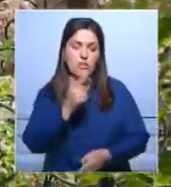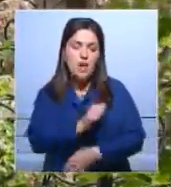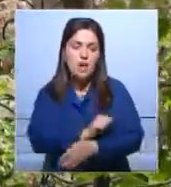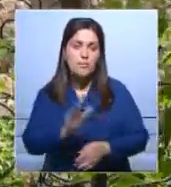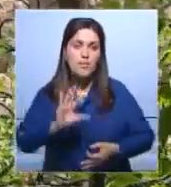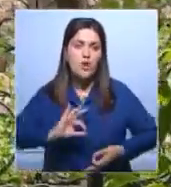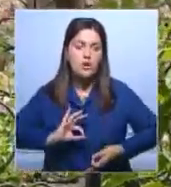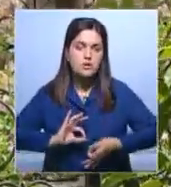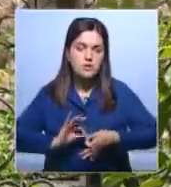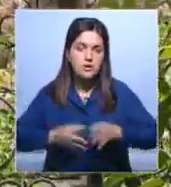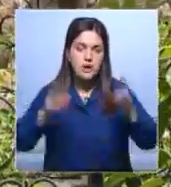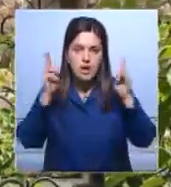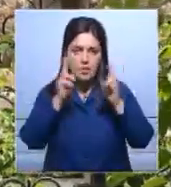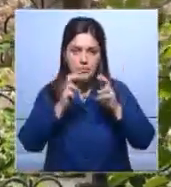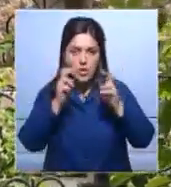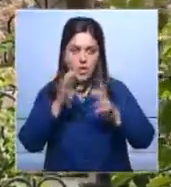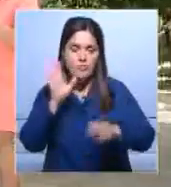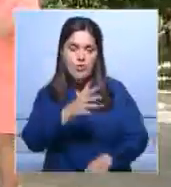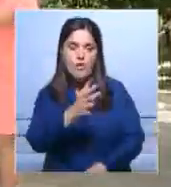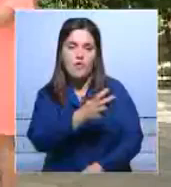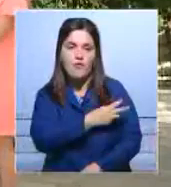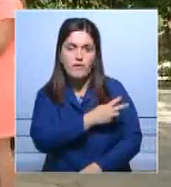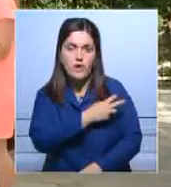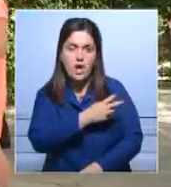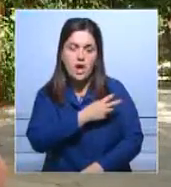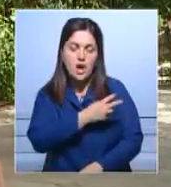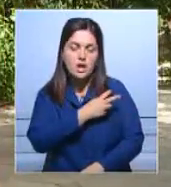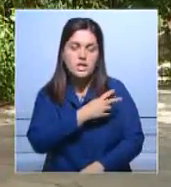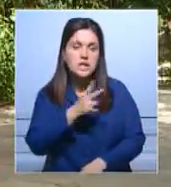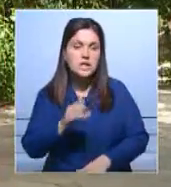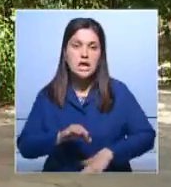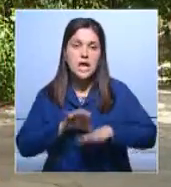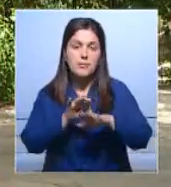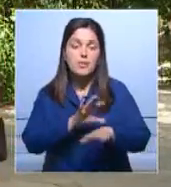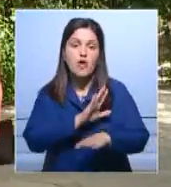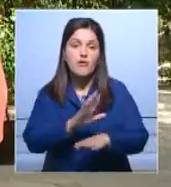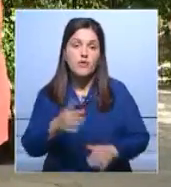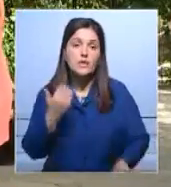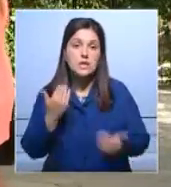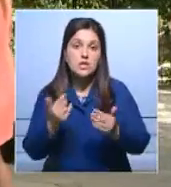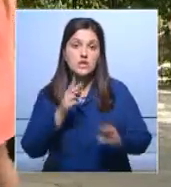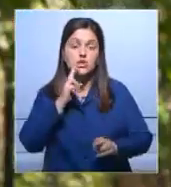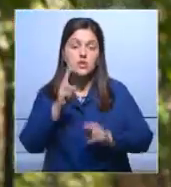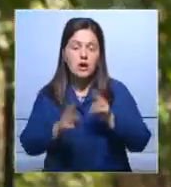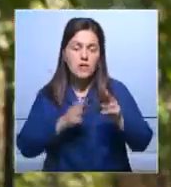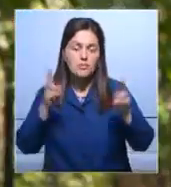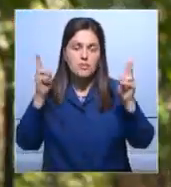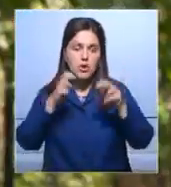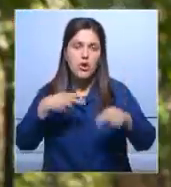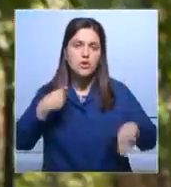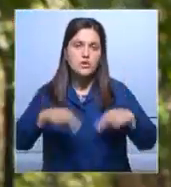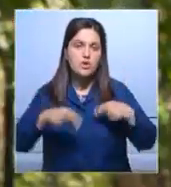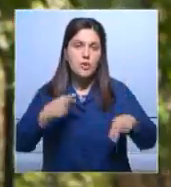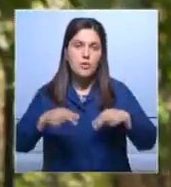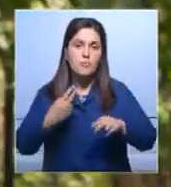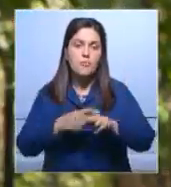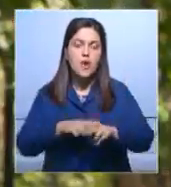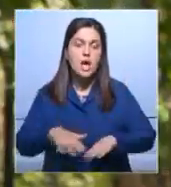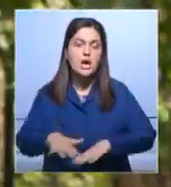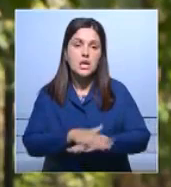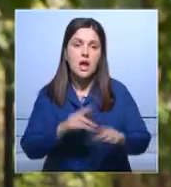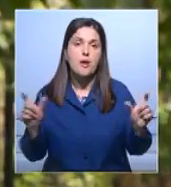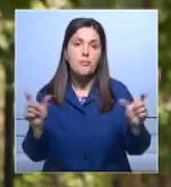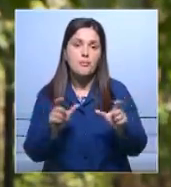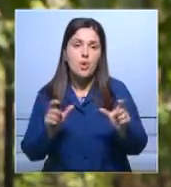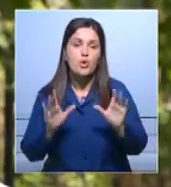тотальные проверки бахчевых санитарные врачи уже давно не проводят. Говорят, только если поступит жалоба. Закуп продукции на рынках, магазинах